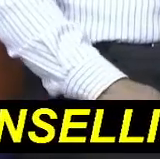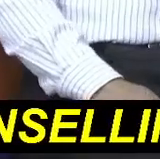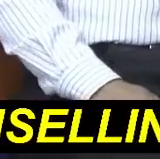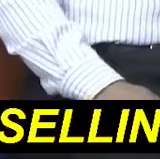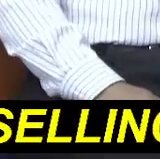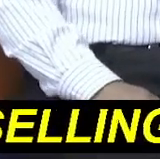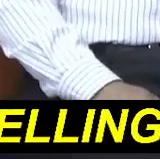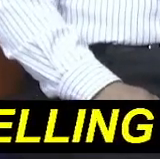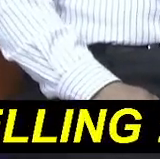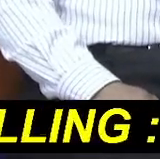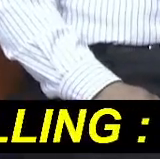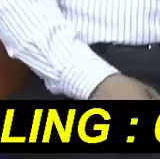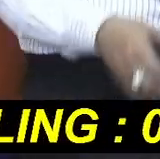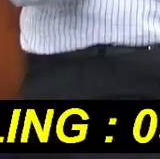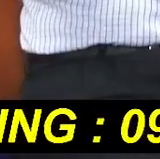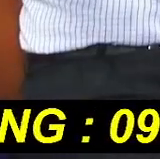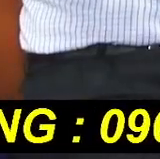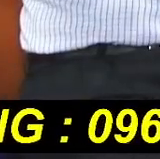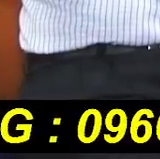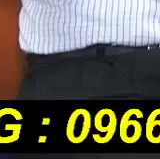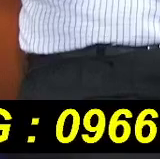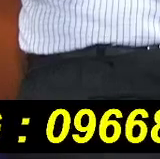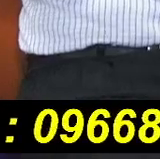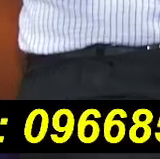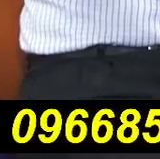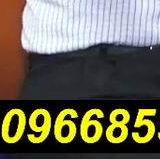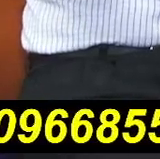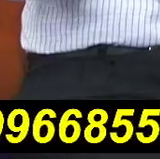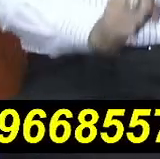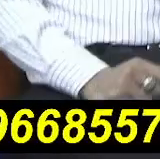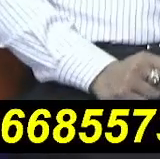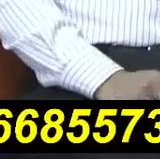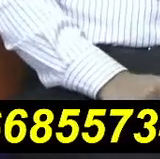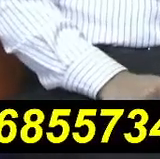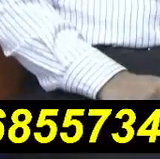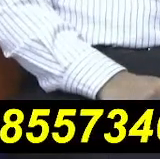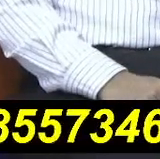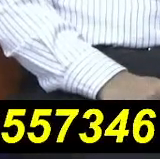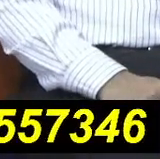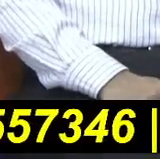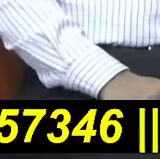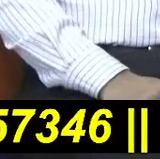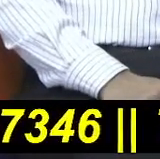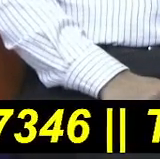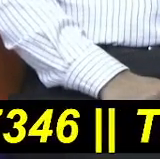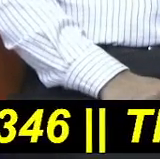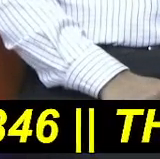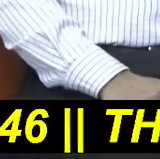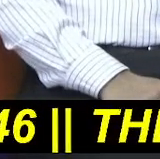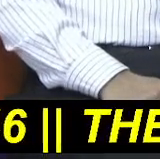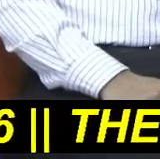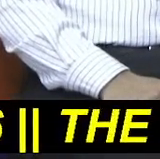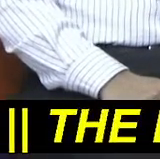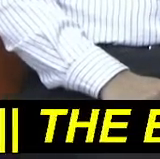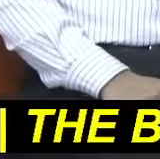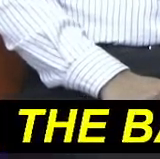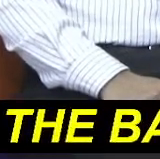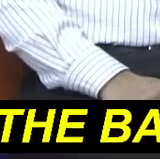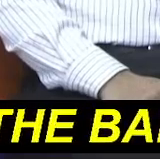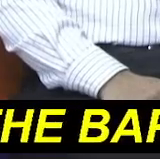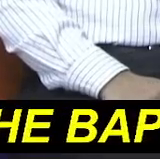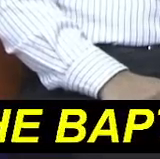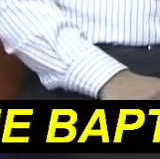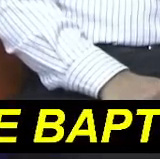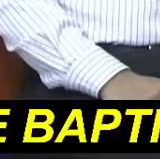ano ngaon ang gagawin ng diyablo Okay Hindi kita mahahatak sa labas sasabayan kita sa loob yon sasabayan kita sa